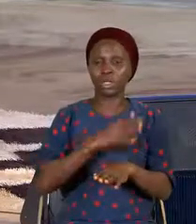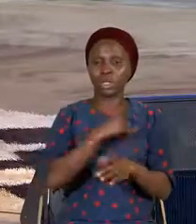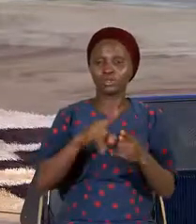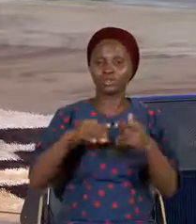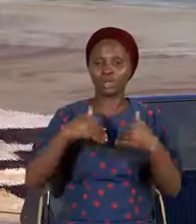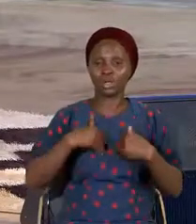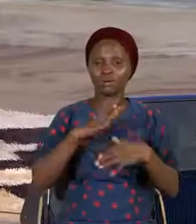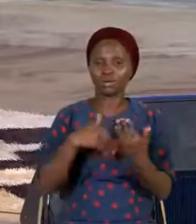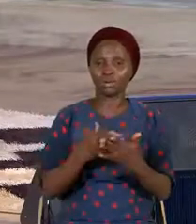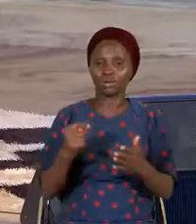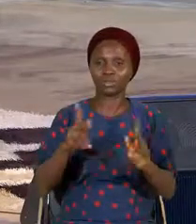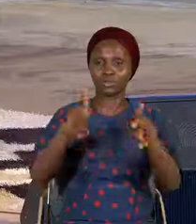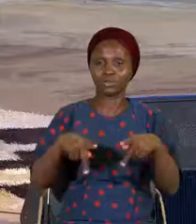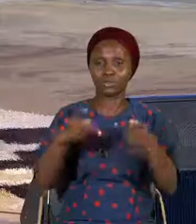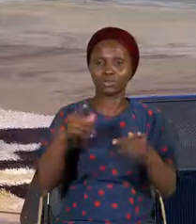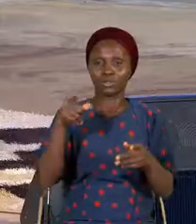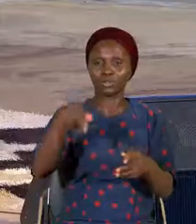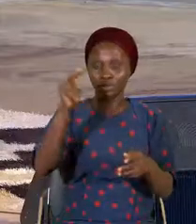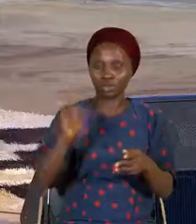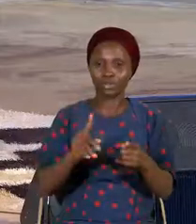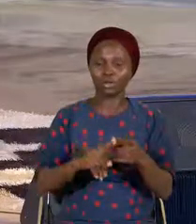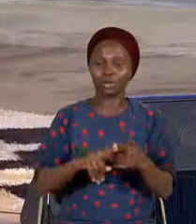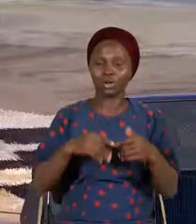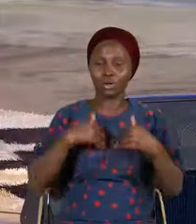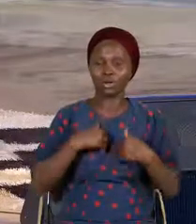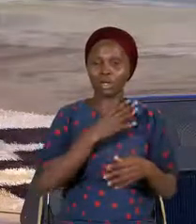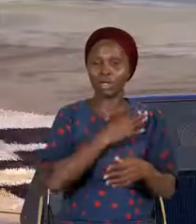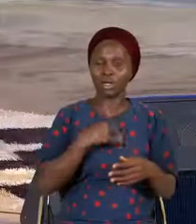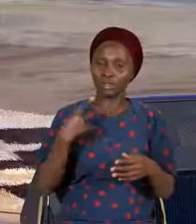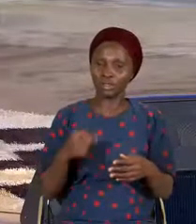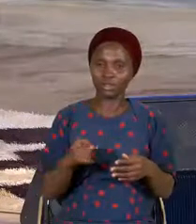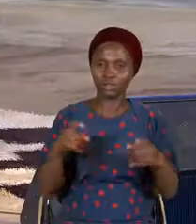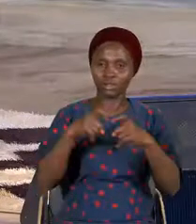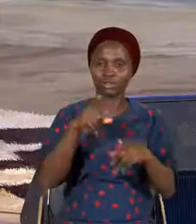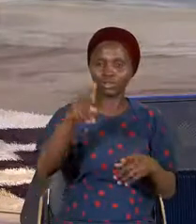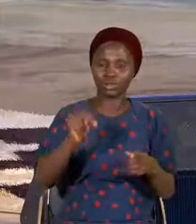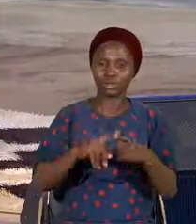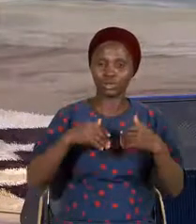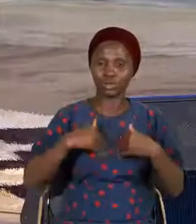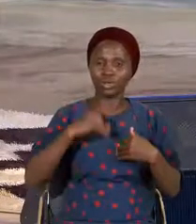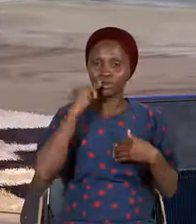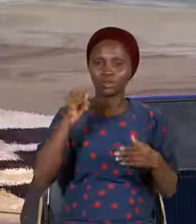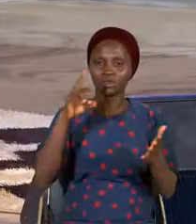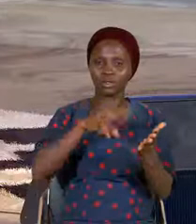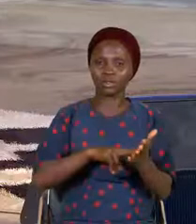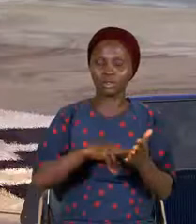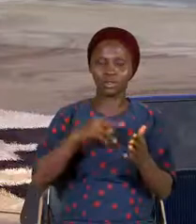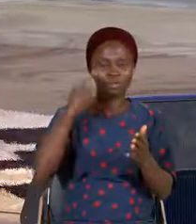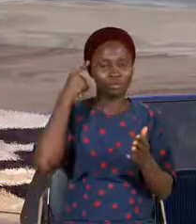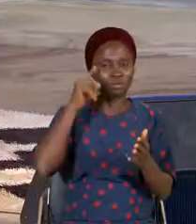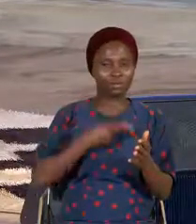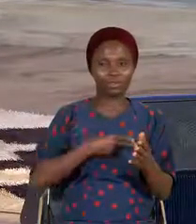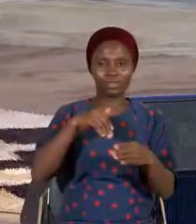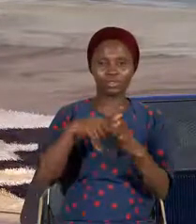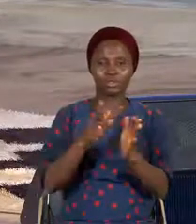toute la provision dont vous avez besoin et la possession dont vous avez besoin, tout a été enregistré, écrit pour nous dans le livre